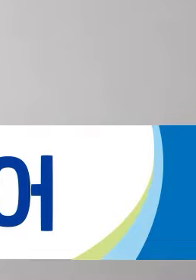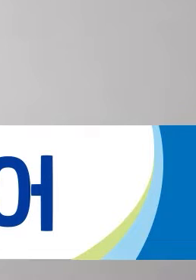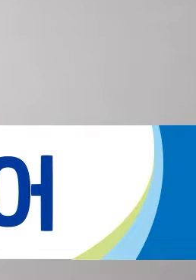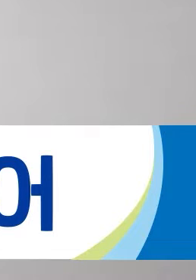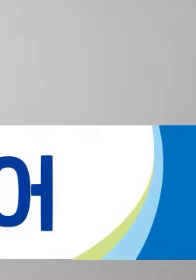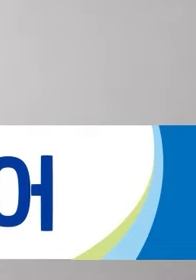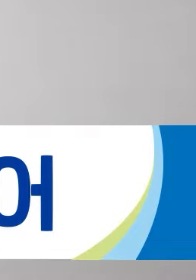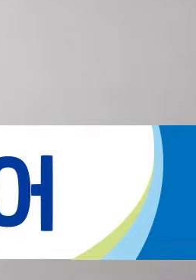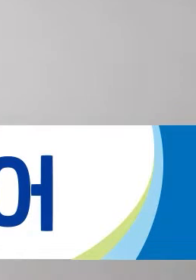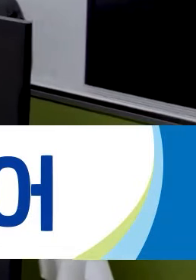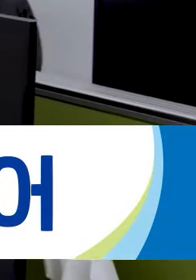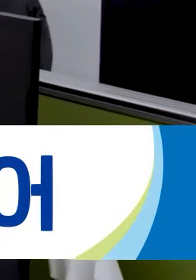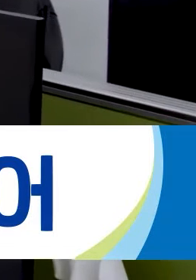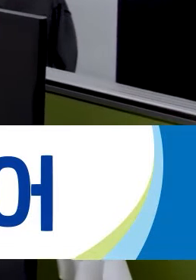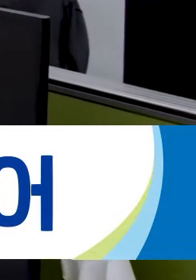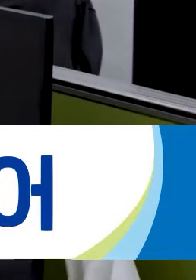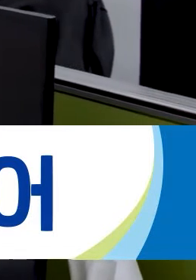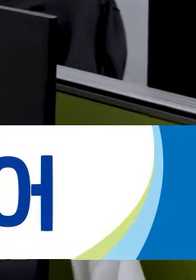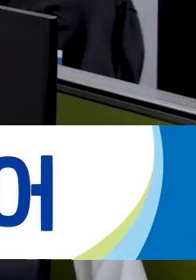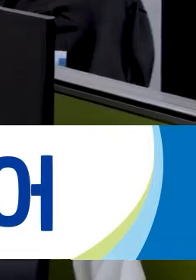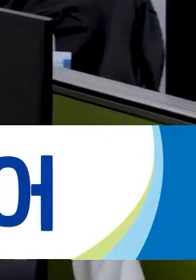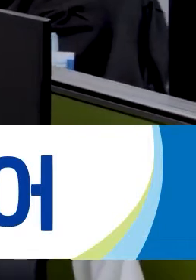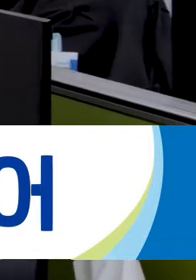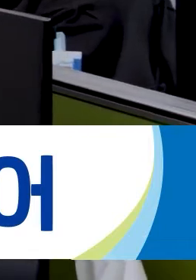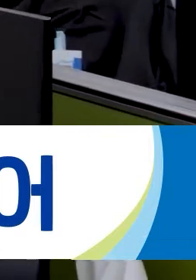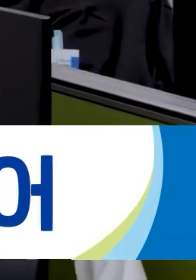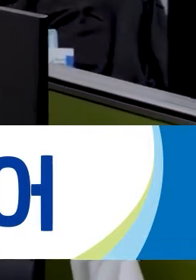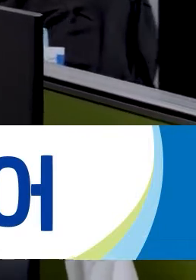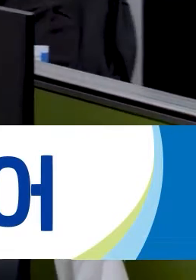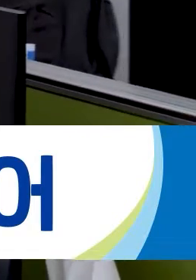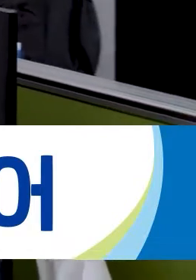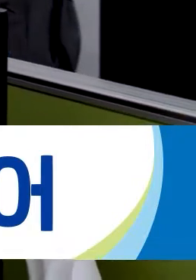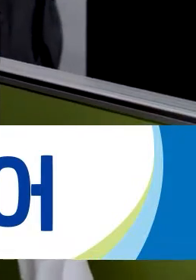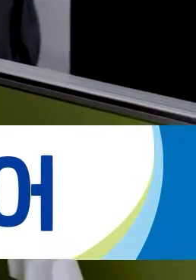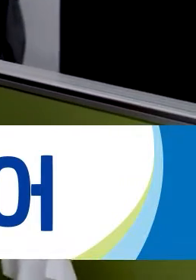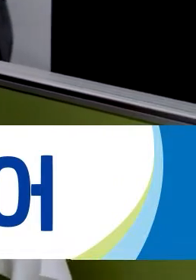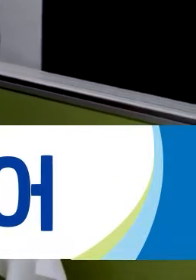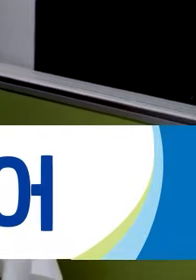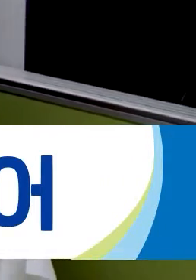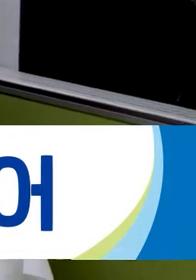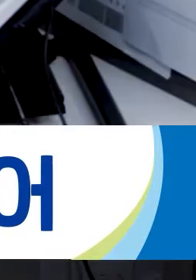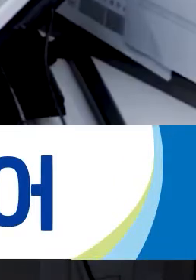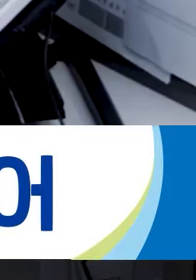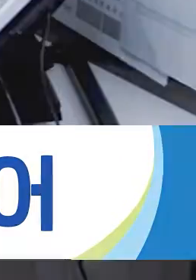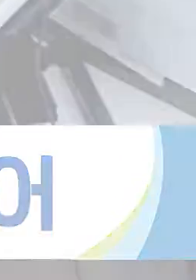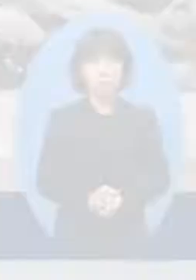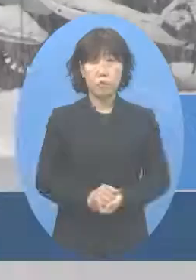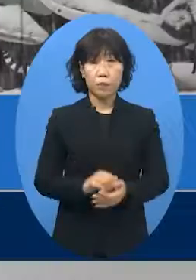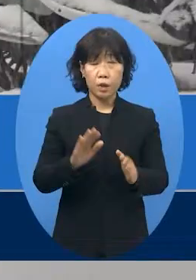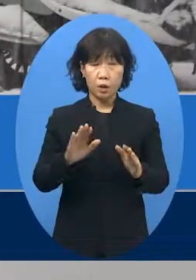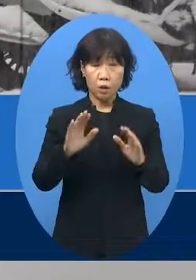동대문구 사회적 경제를 랜선투어가 11월 30일부터 온라인에서 진행되었습니다